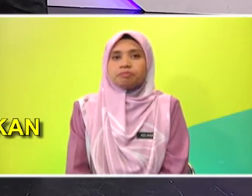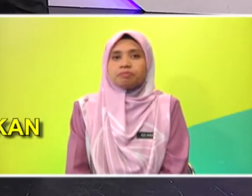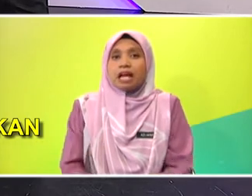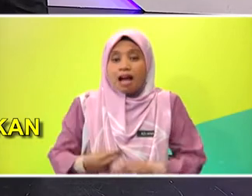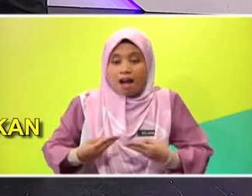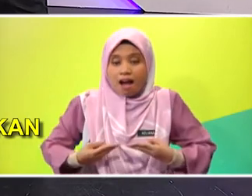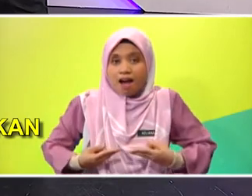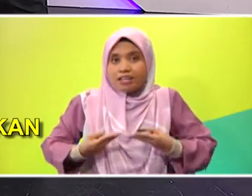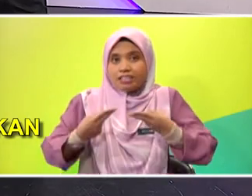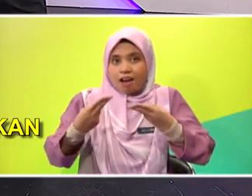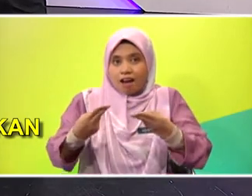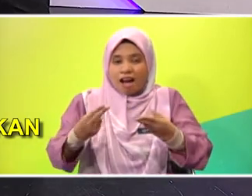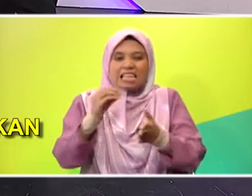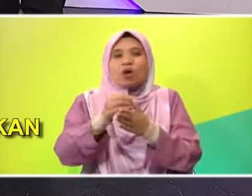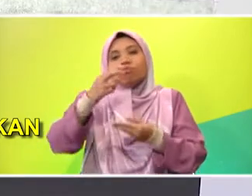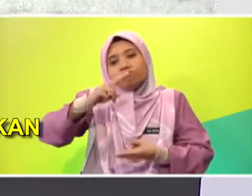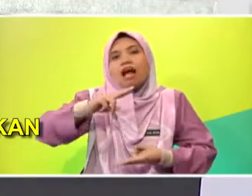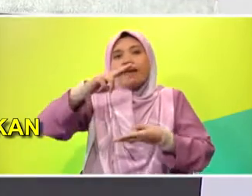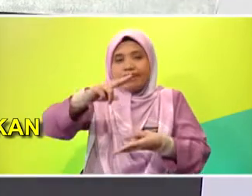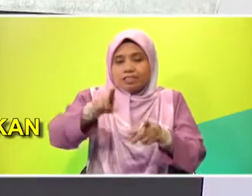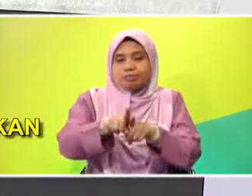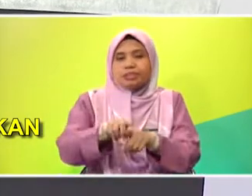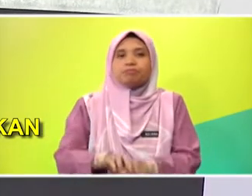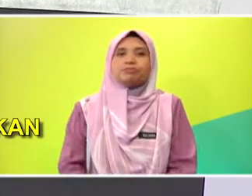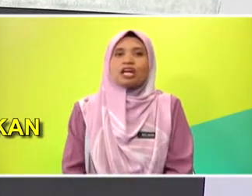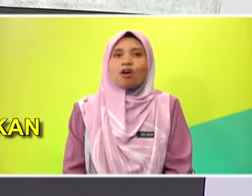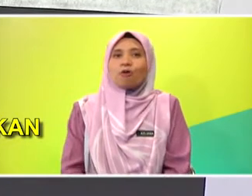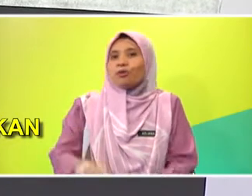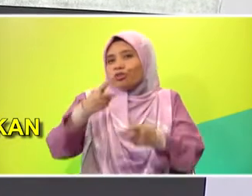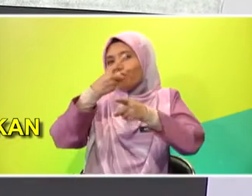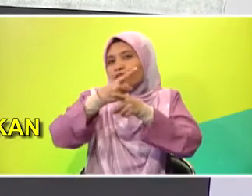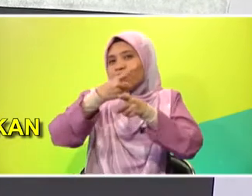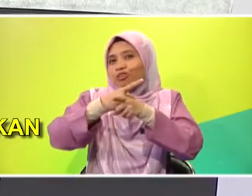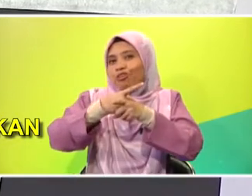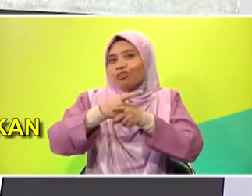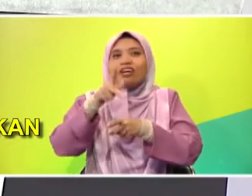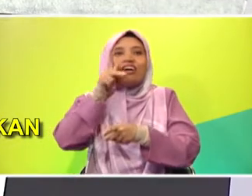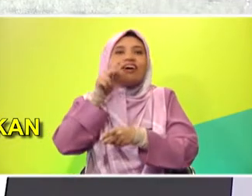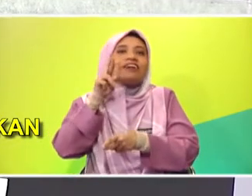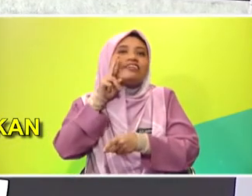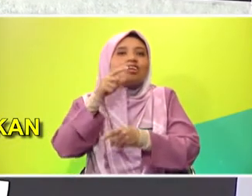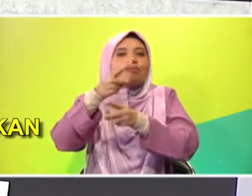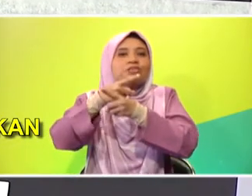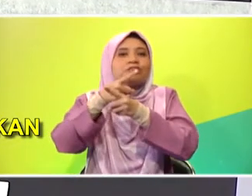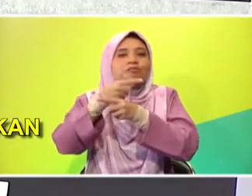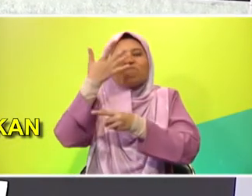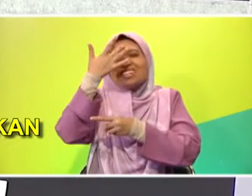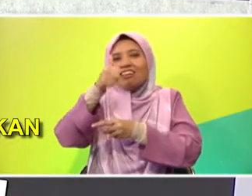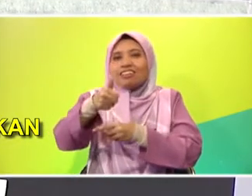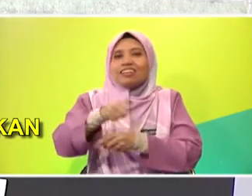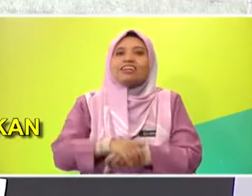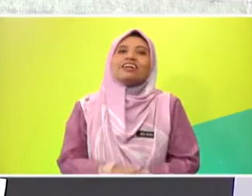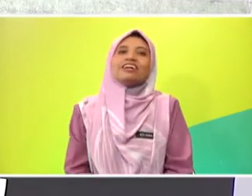hadiah tangki bagus karena betul lompatnya udah dulu soalan kakinya betul Kita tengok soalnya ketujuh